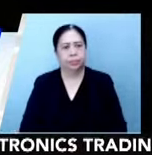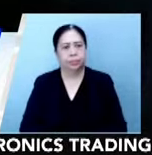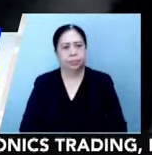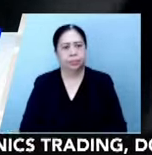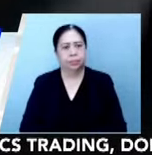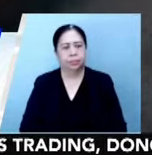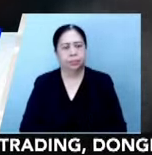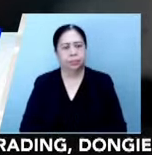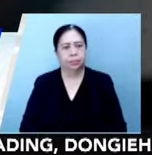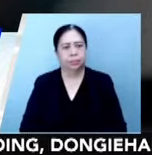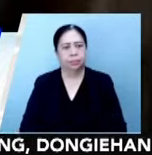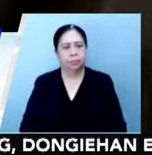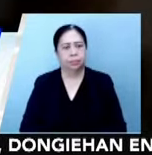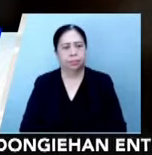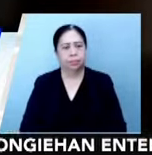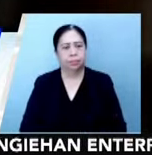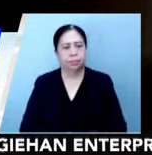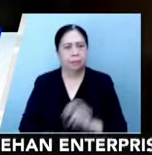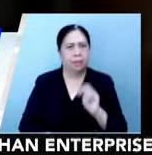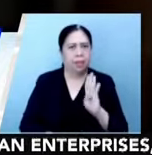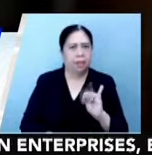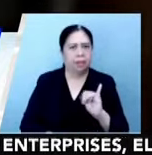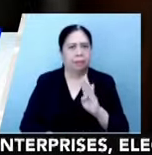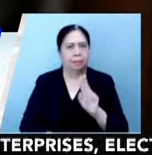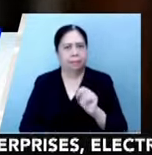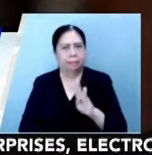NBI! NBI! Wake up!